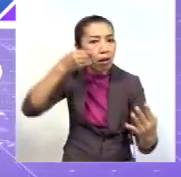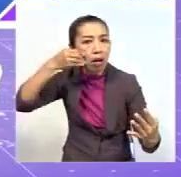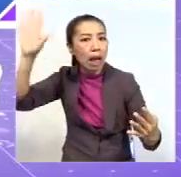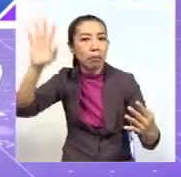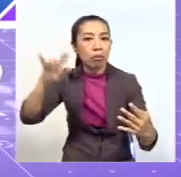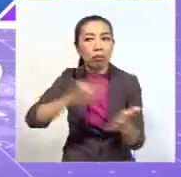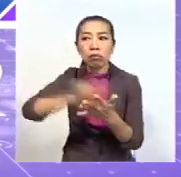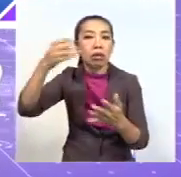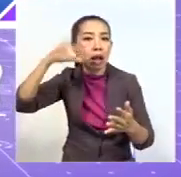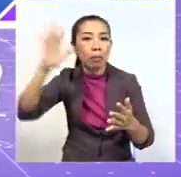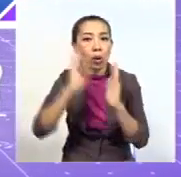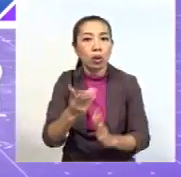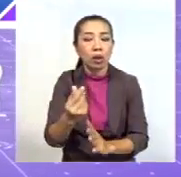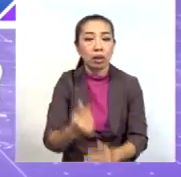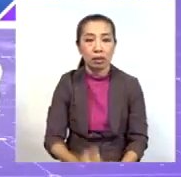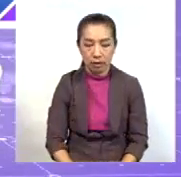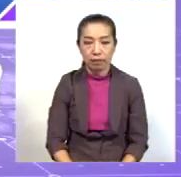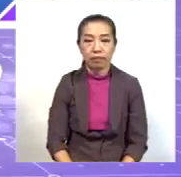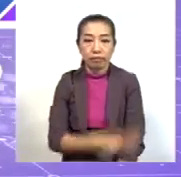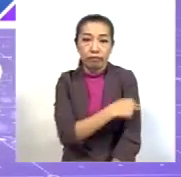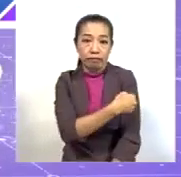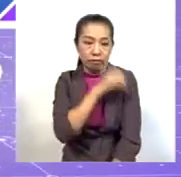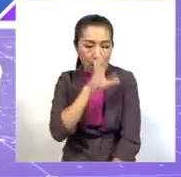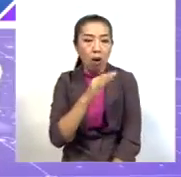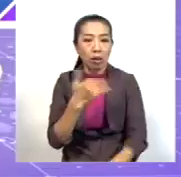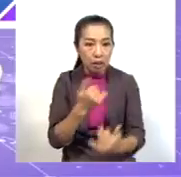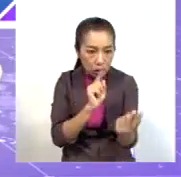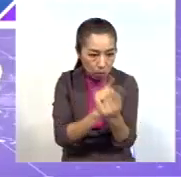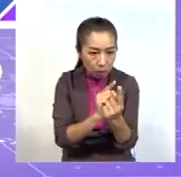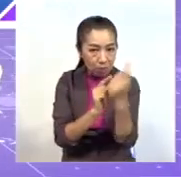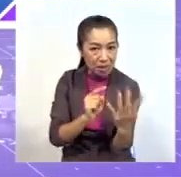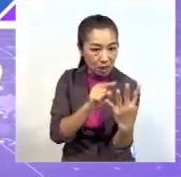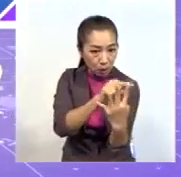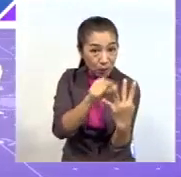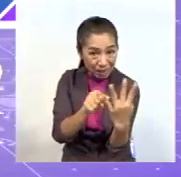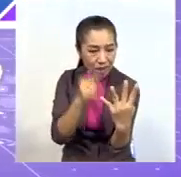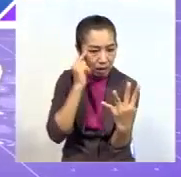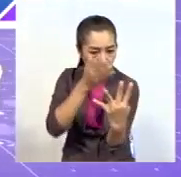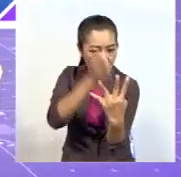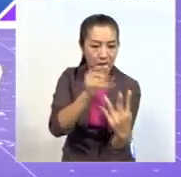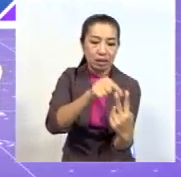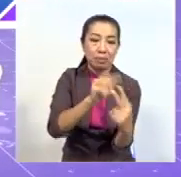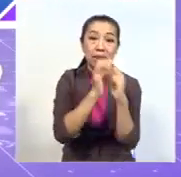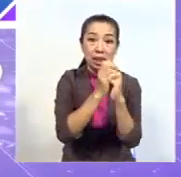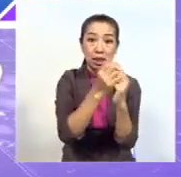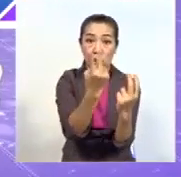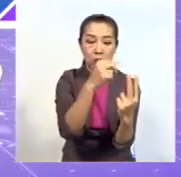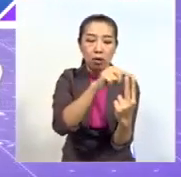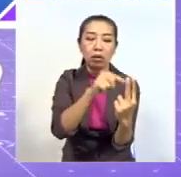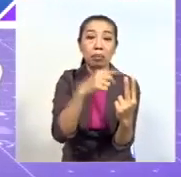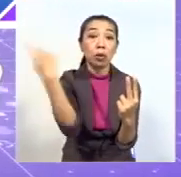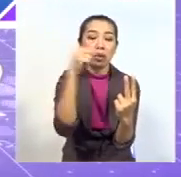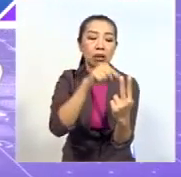ะ ครับในส่วนของผู้ป่วยที่ยืนยันนะครับ2รายที่เป็นชาวจีนนะครับที่เป็นนักท่องเที่ยว